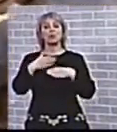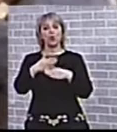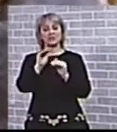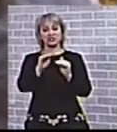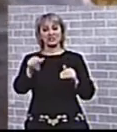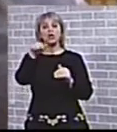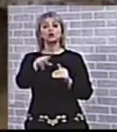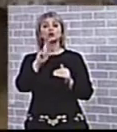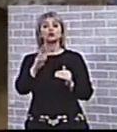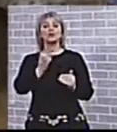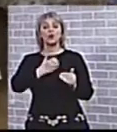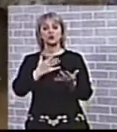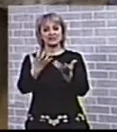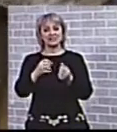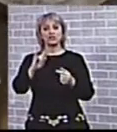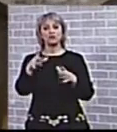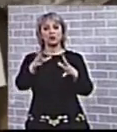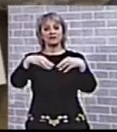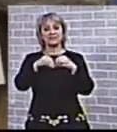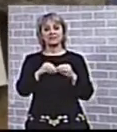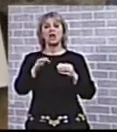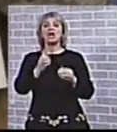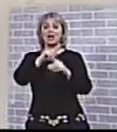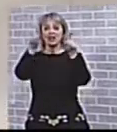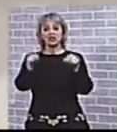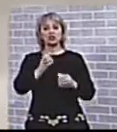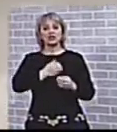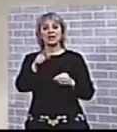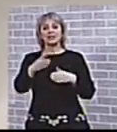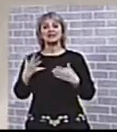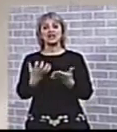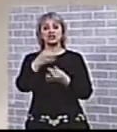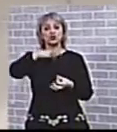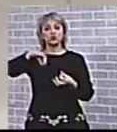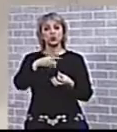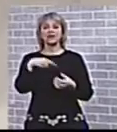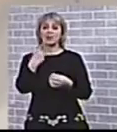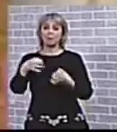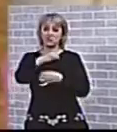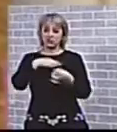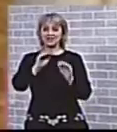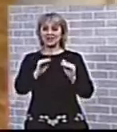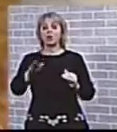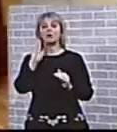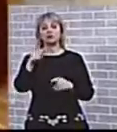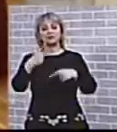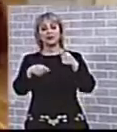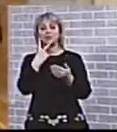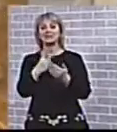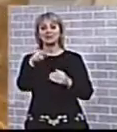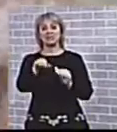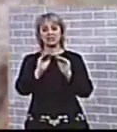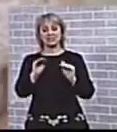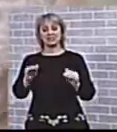детям и те, кто только хочет взять ребенка в семью. Коллажи желаний помогают сиротам найти общий язык со взрослыми, а будущим родителям присмотреться к